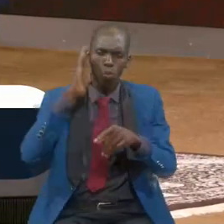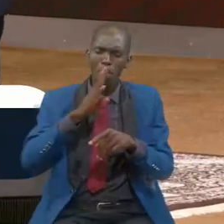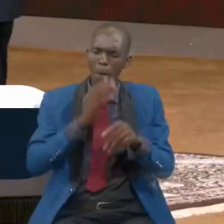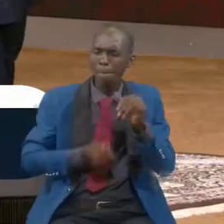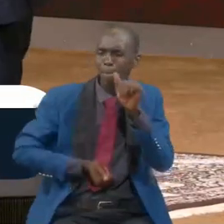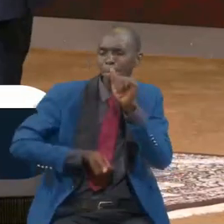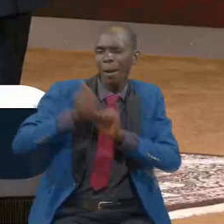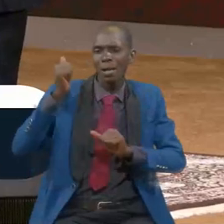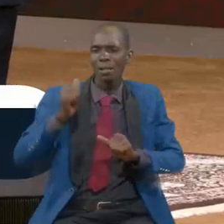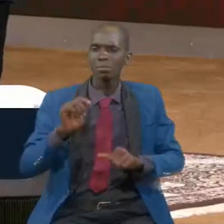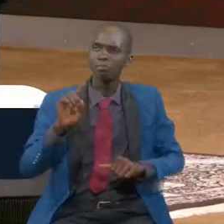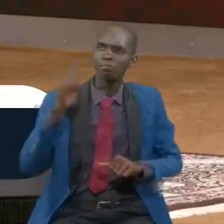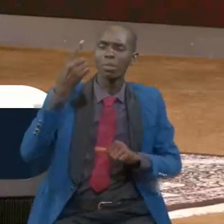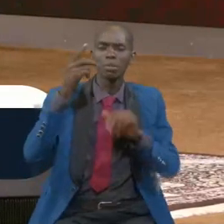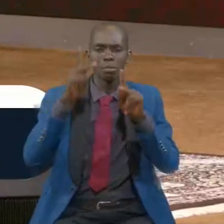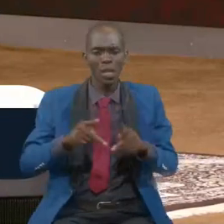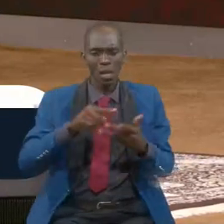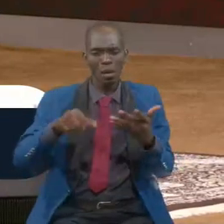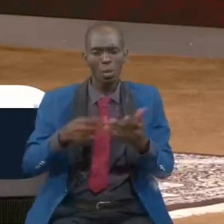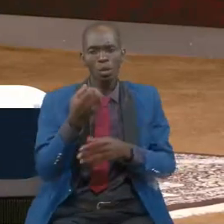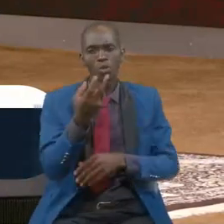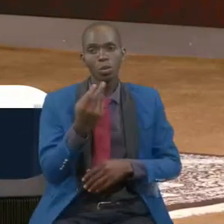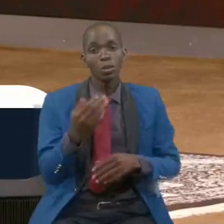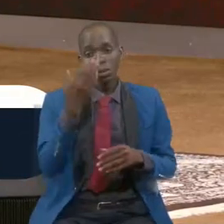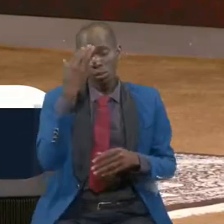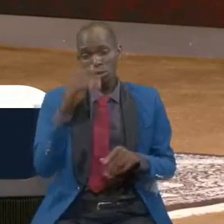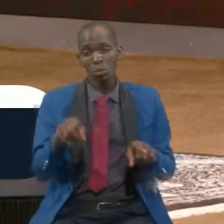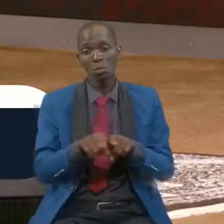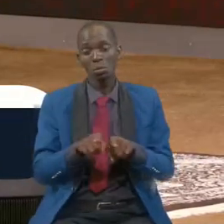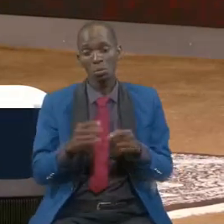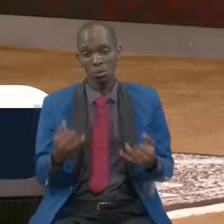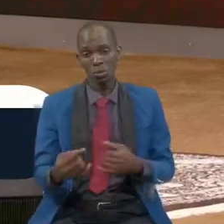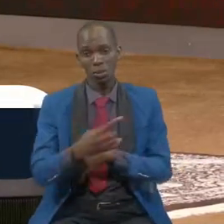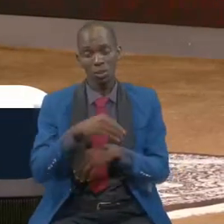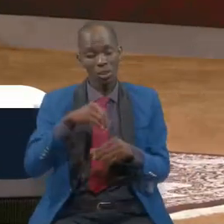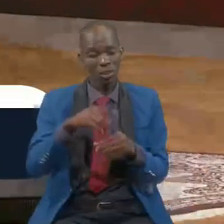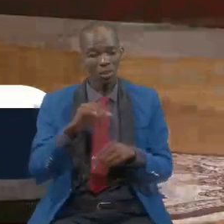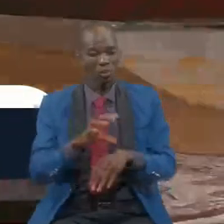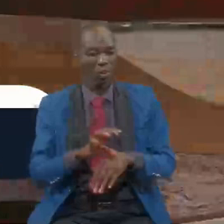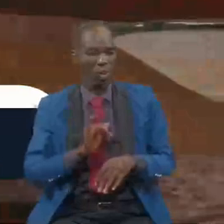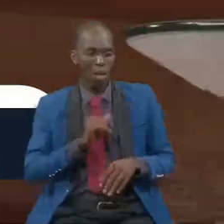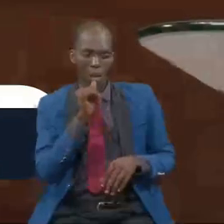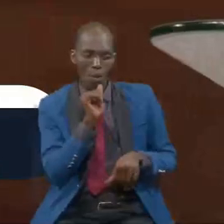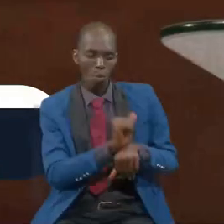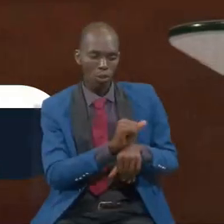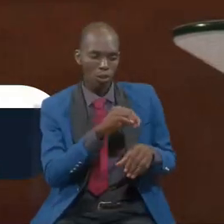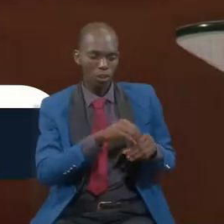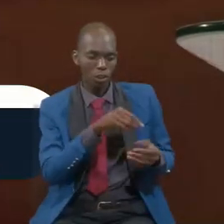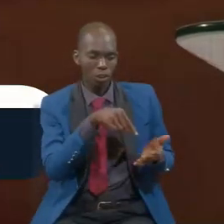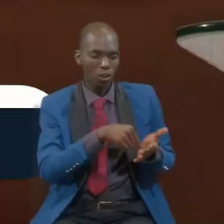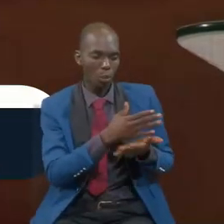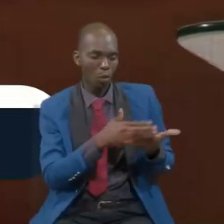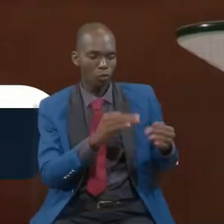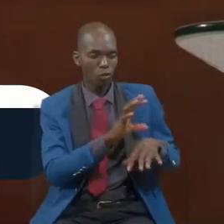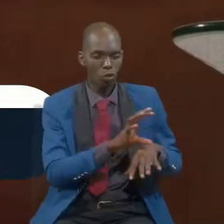eux comme beaucoup de personnes se demandent aujourd'hui eu dans à cette dans cette je suis dans cette session